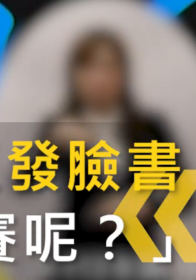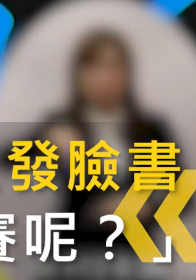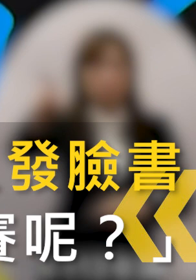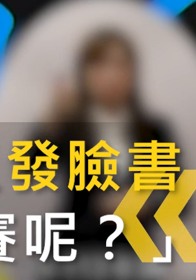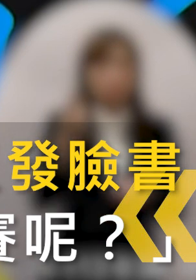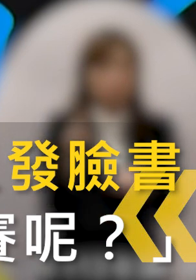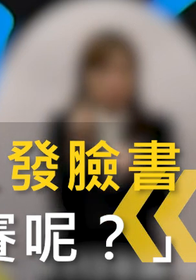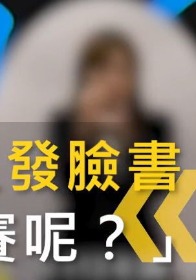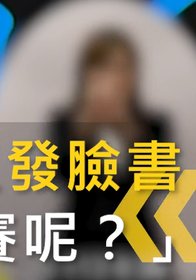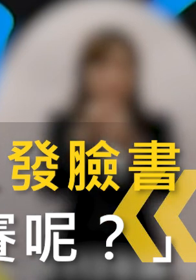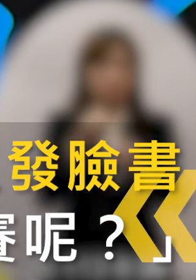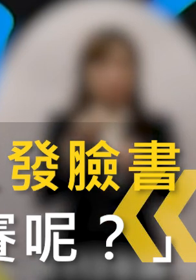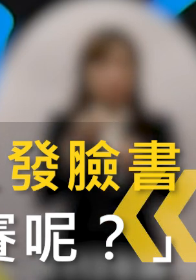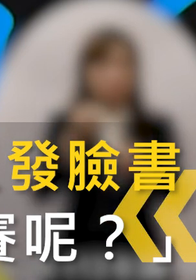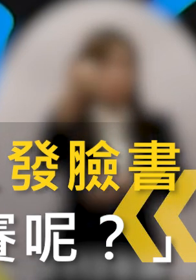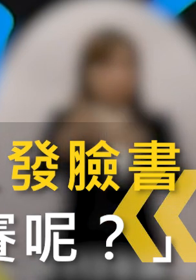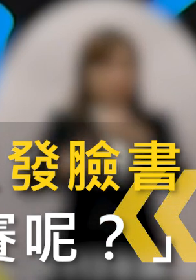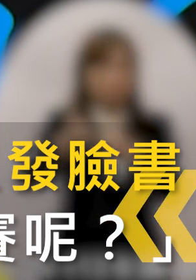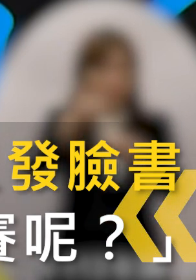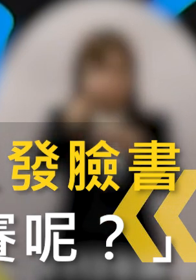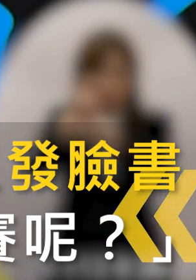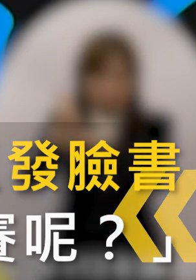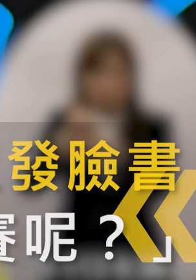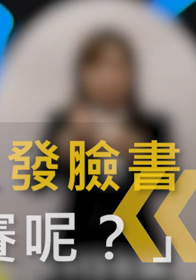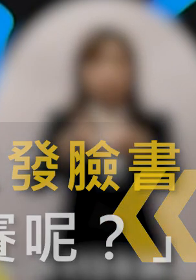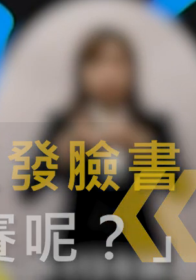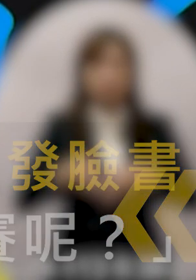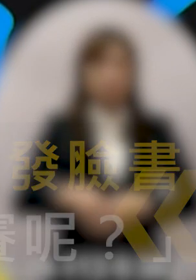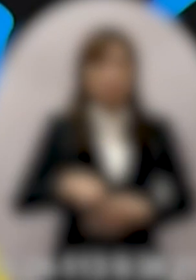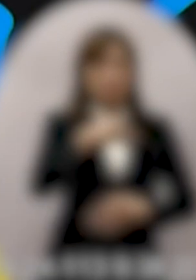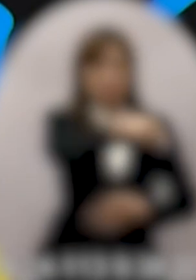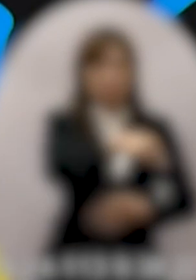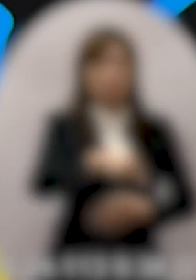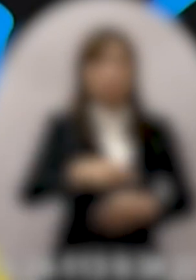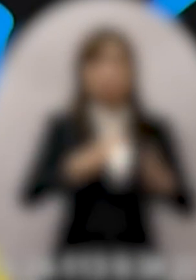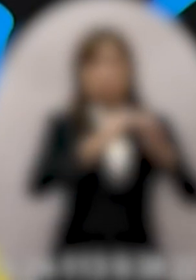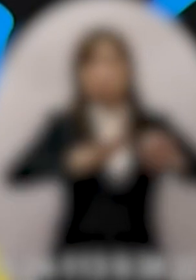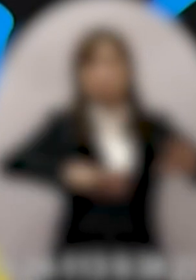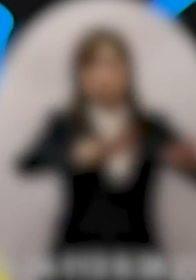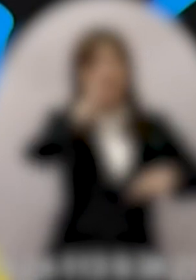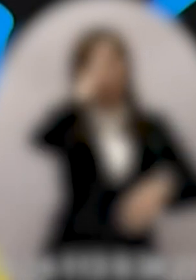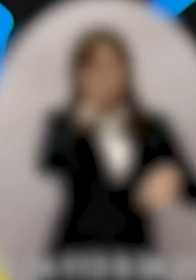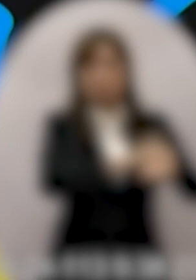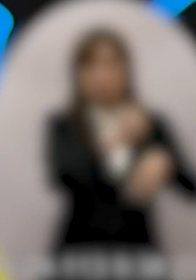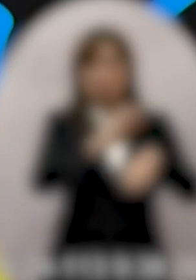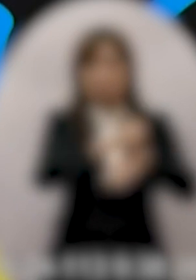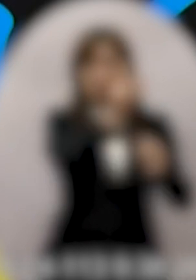呢？所以这么多的人才简直埋没在这边。